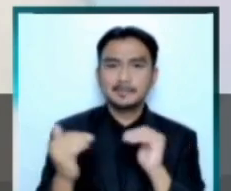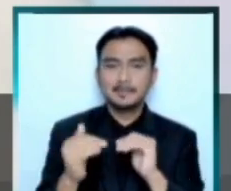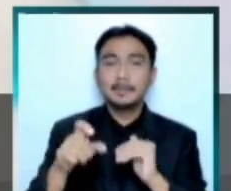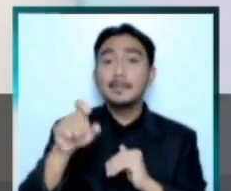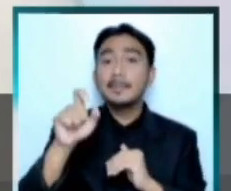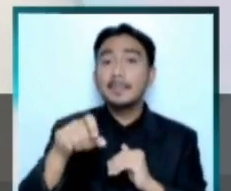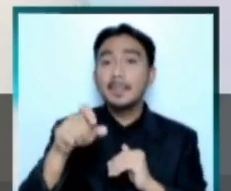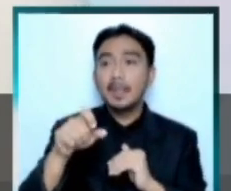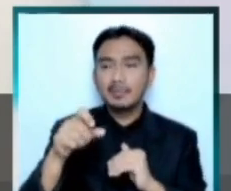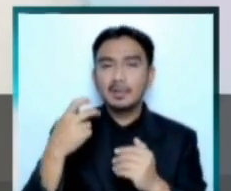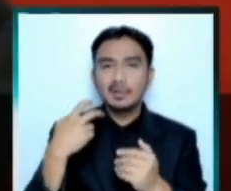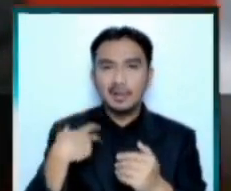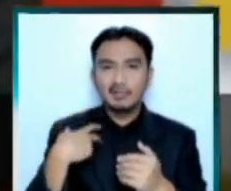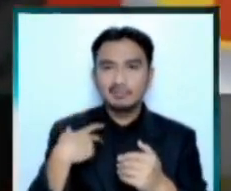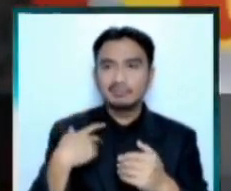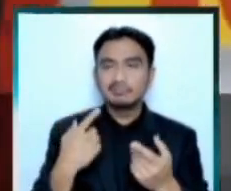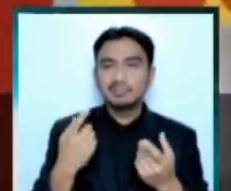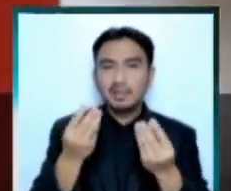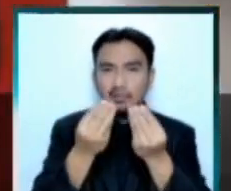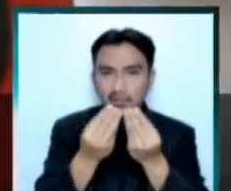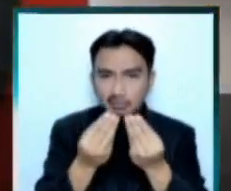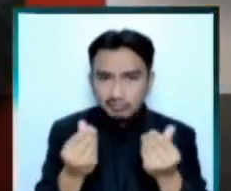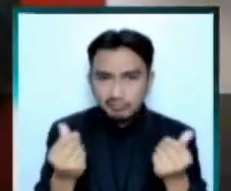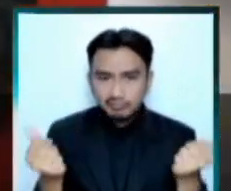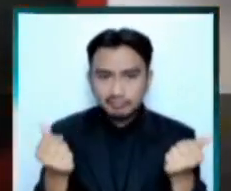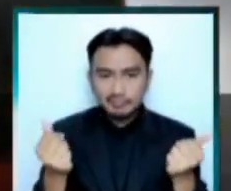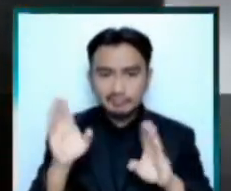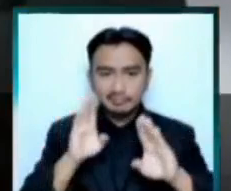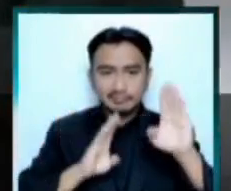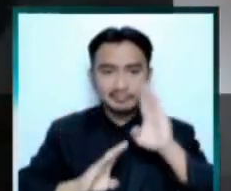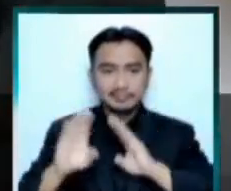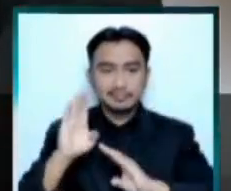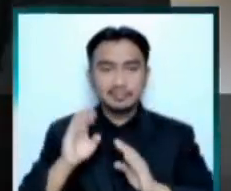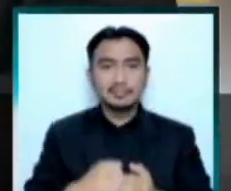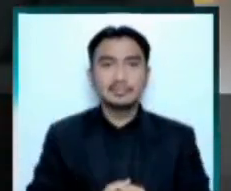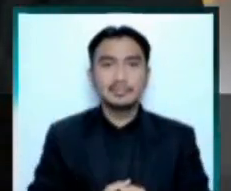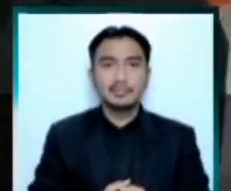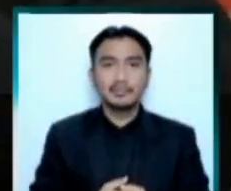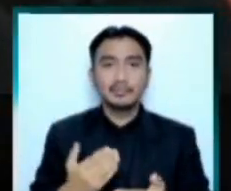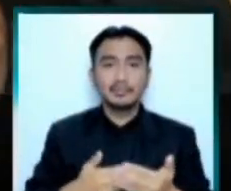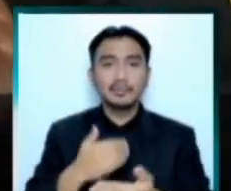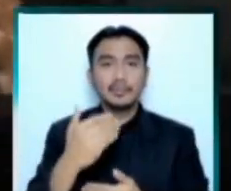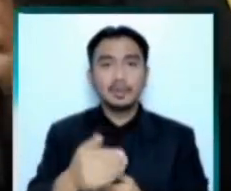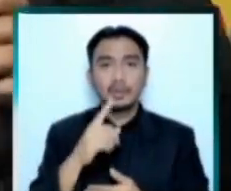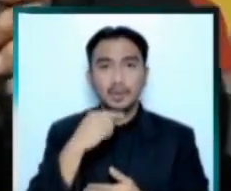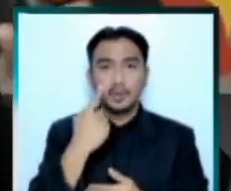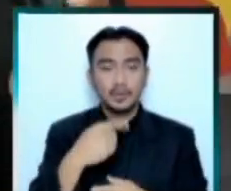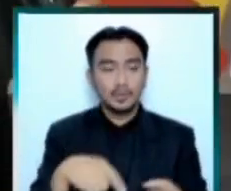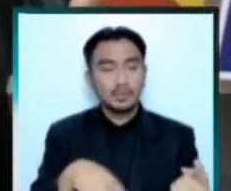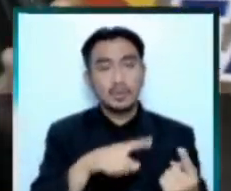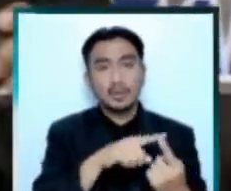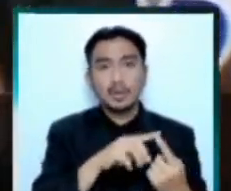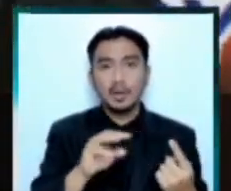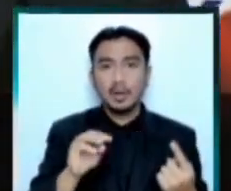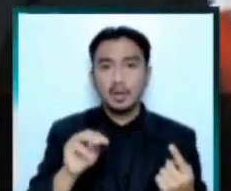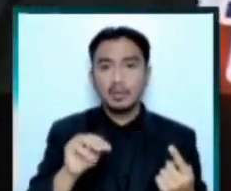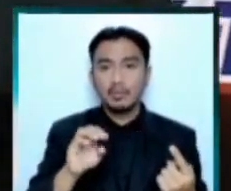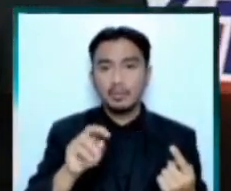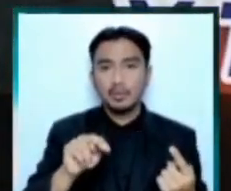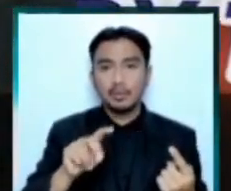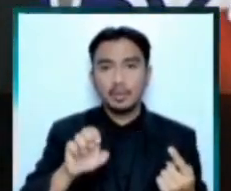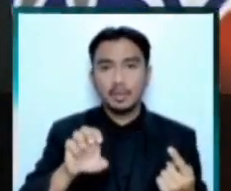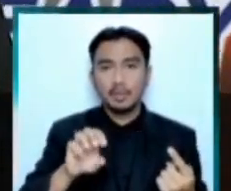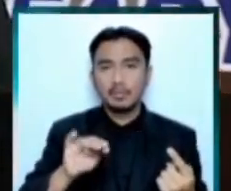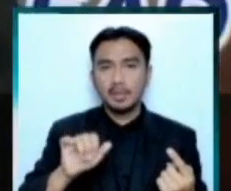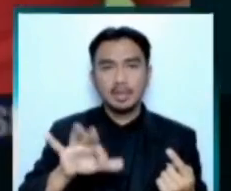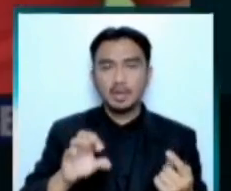tugon at mabago. Walang aktibidad ngayong araw si Dr. Jose Montemayor Jr. Kapaka na naman